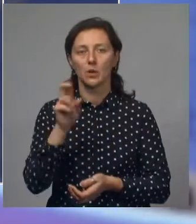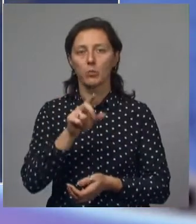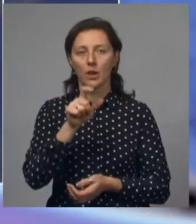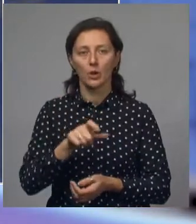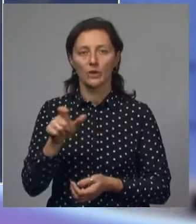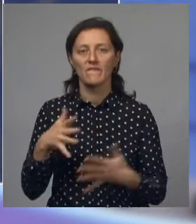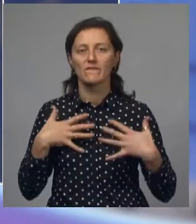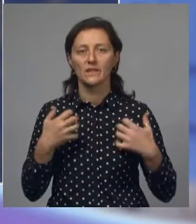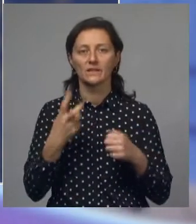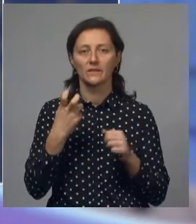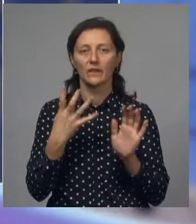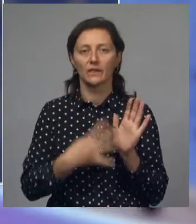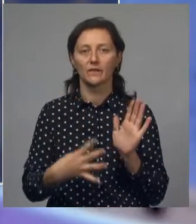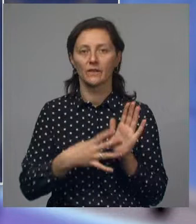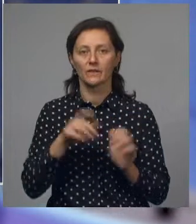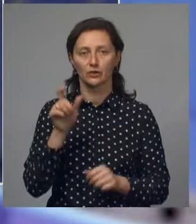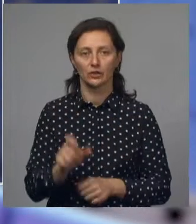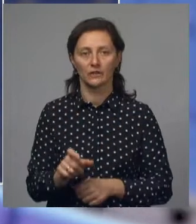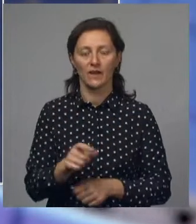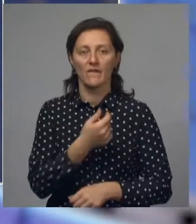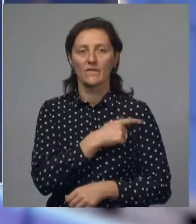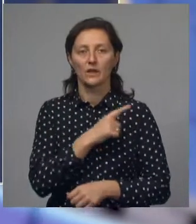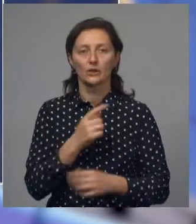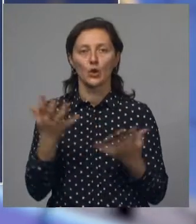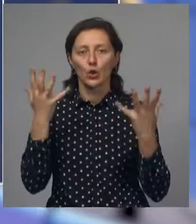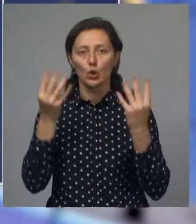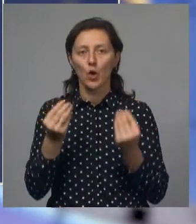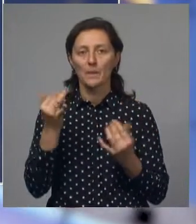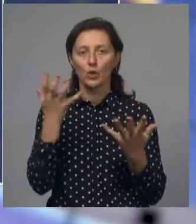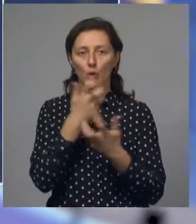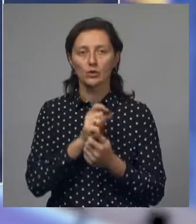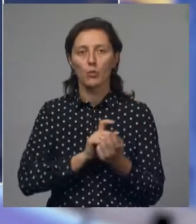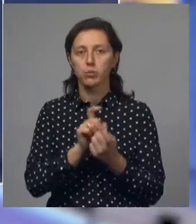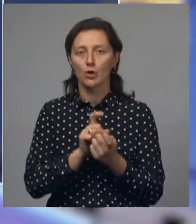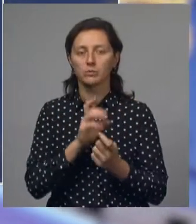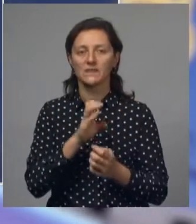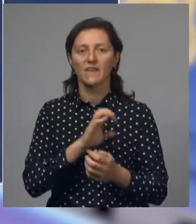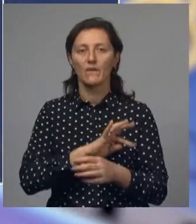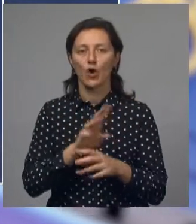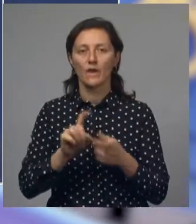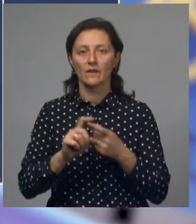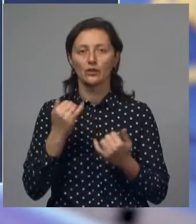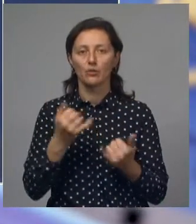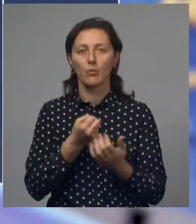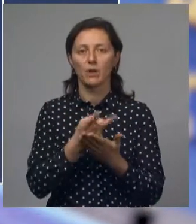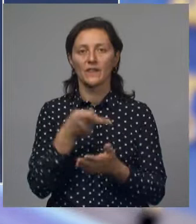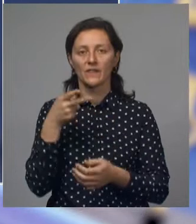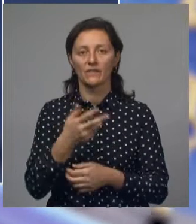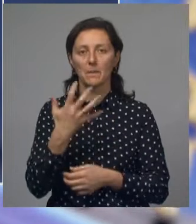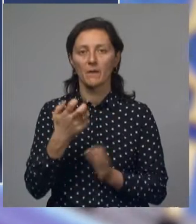выздоровели 299 человек врачей днем и ночью ведут непрерывную борьбу с вирусом в стационарах сейчас